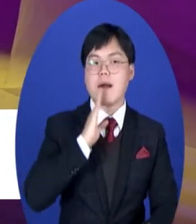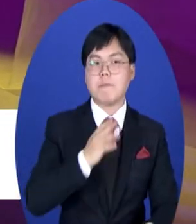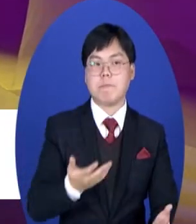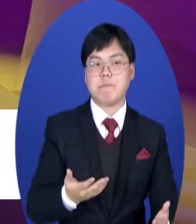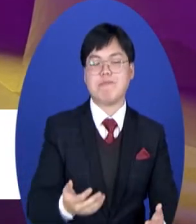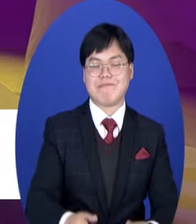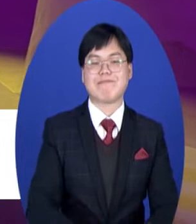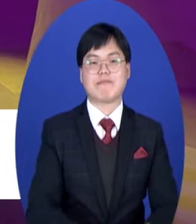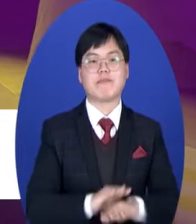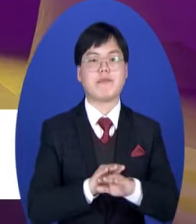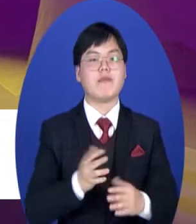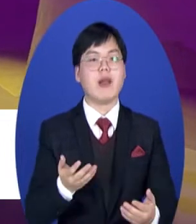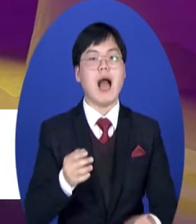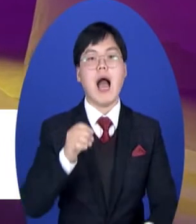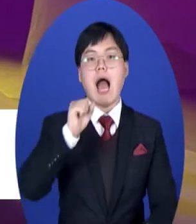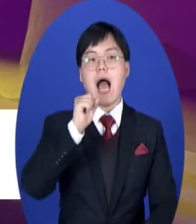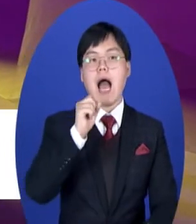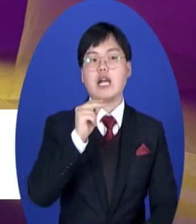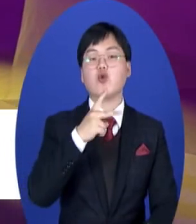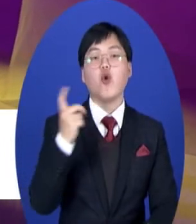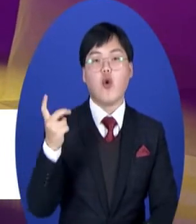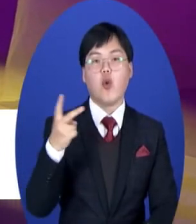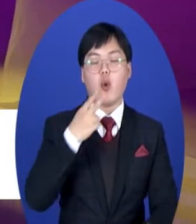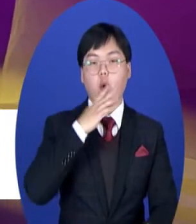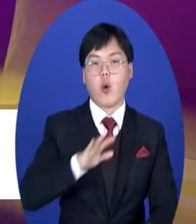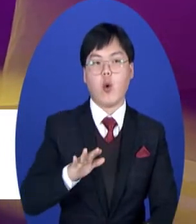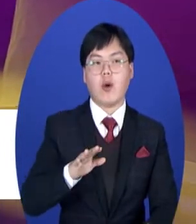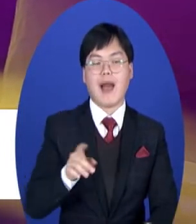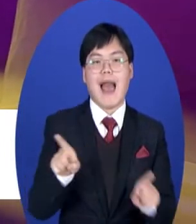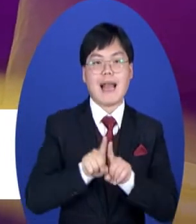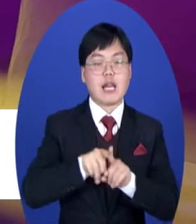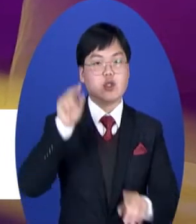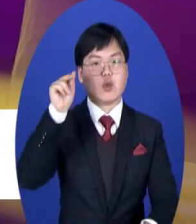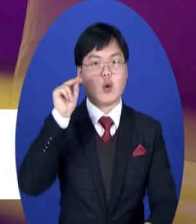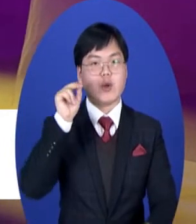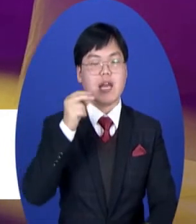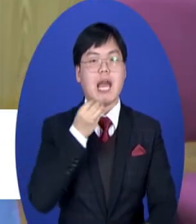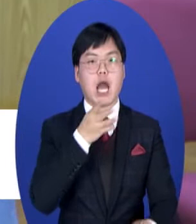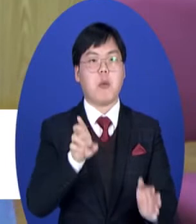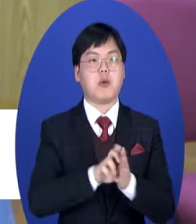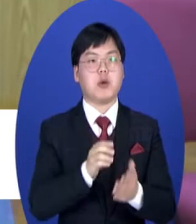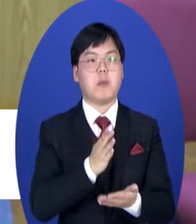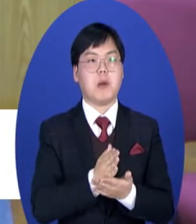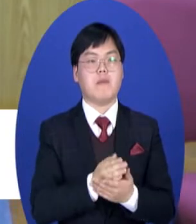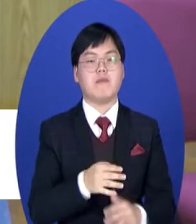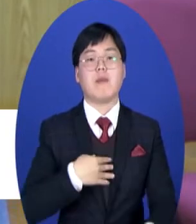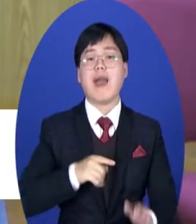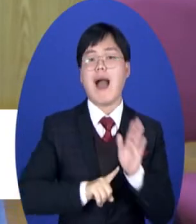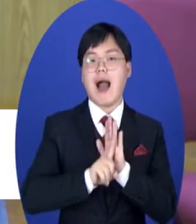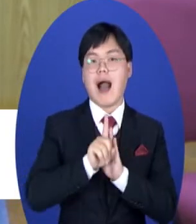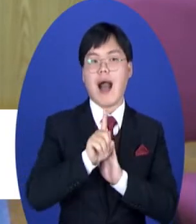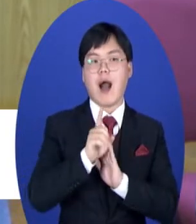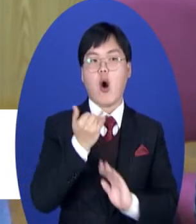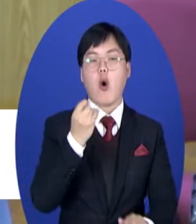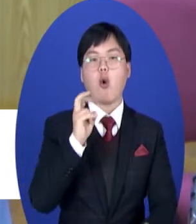Ач хүн 5 настайгаас хойш дай хүргэх ирүүлийг сурч одоо төгтрөлгүй хилдэг болжээ. Анх би